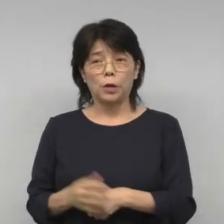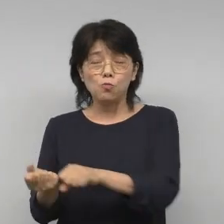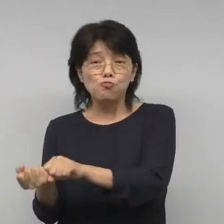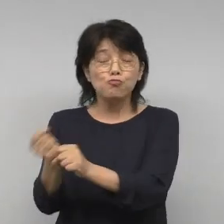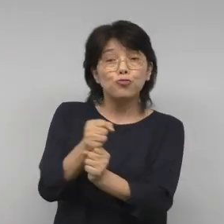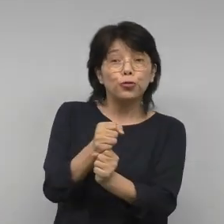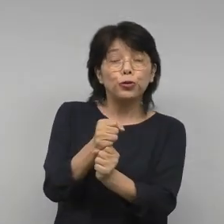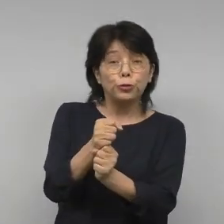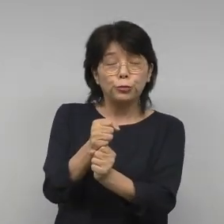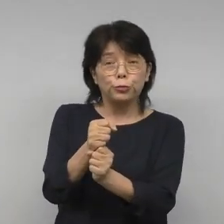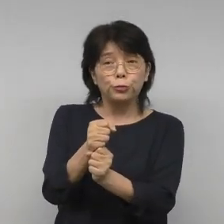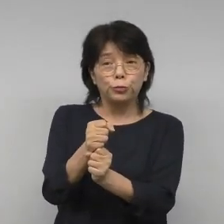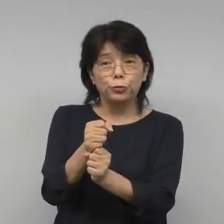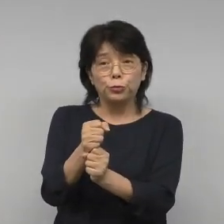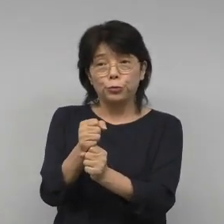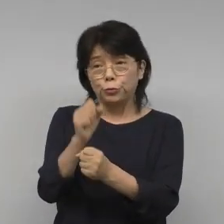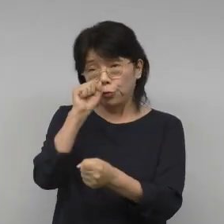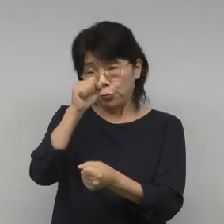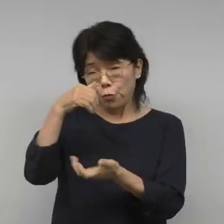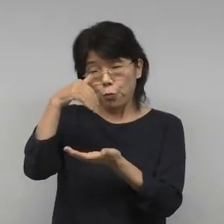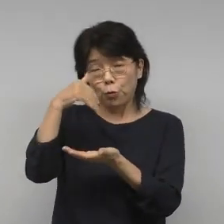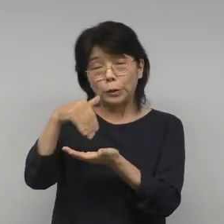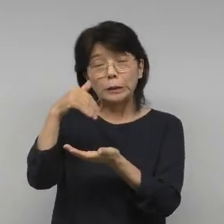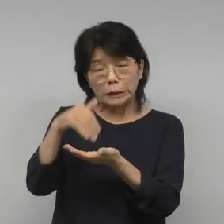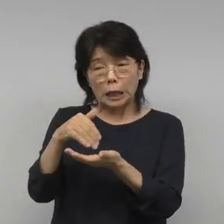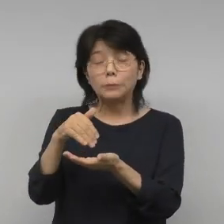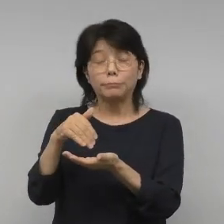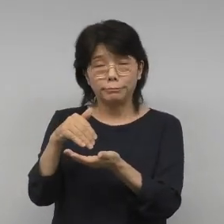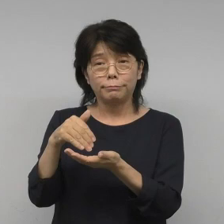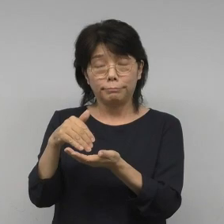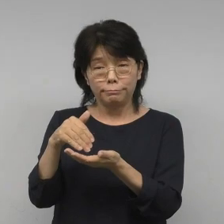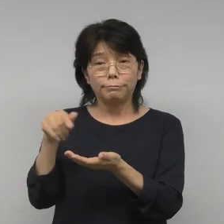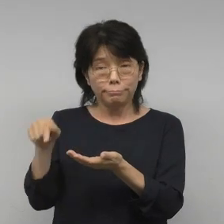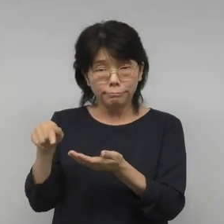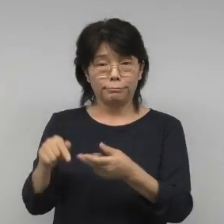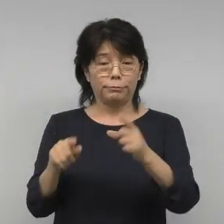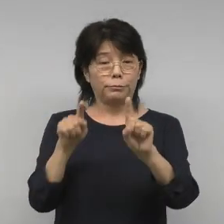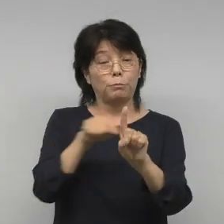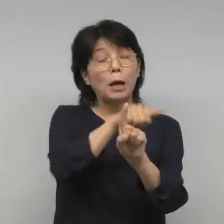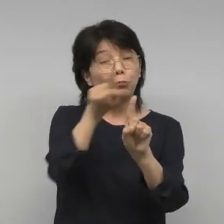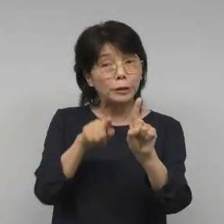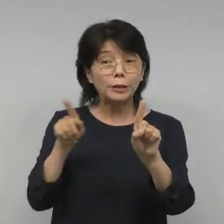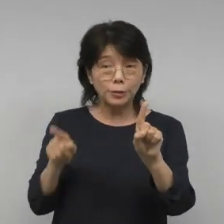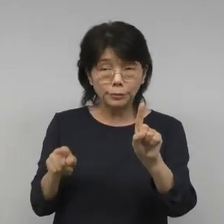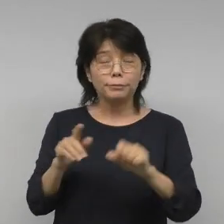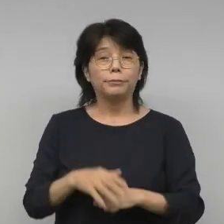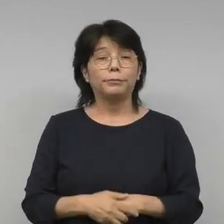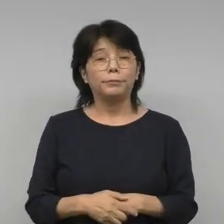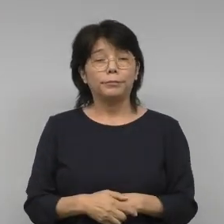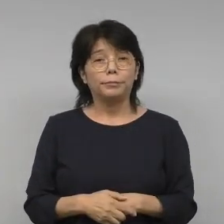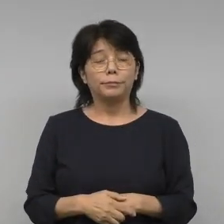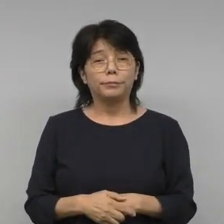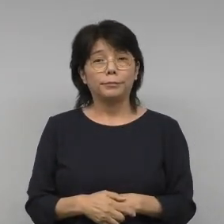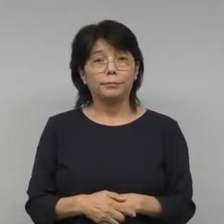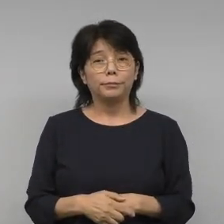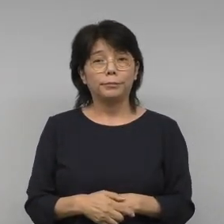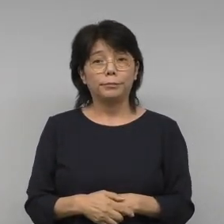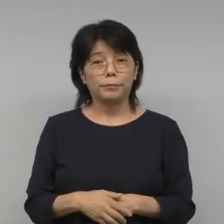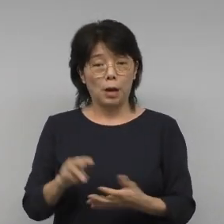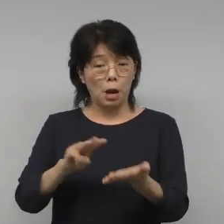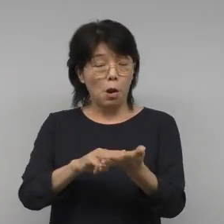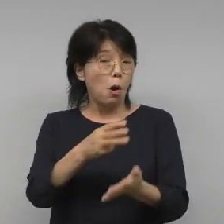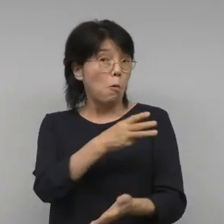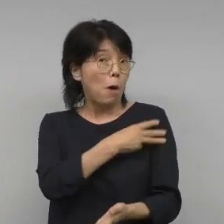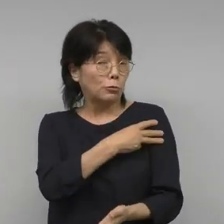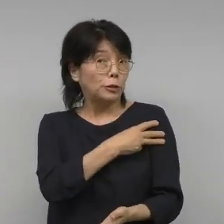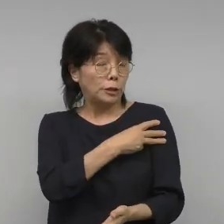の予算というふうになっています。これが丸1。それからワクチンの方ですけ